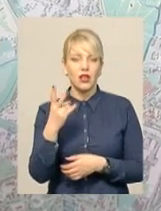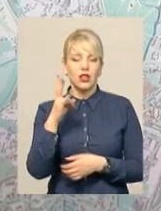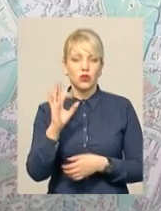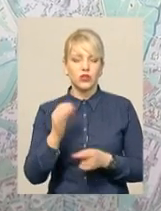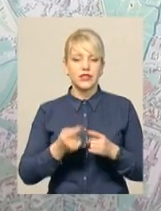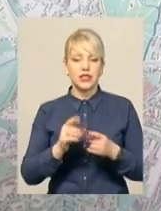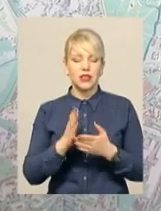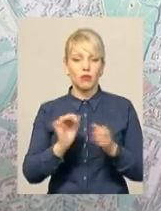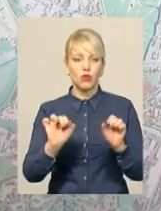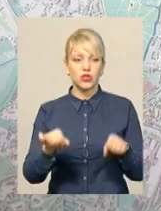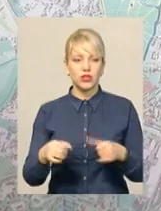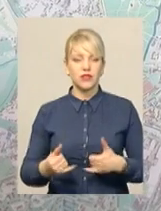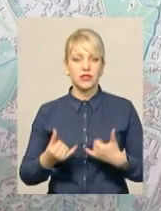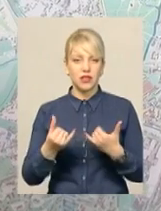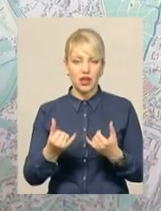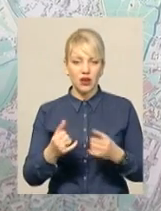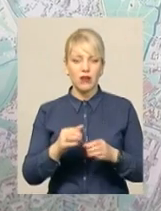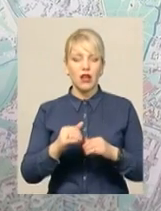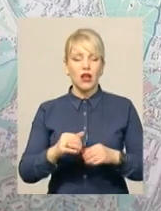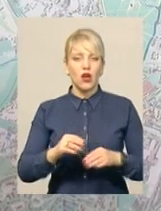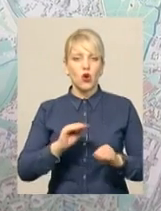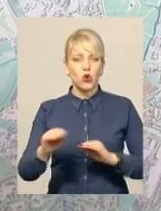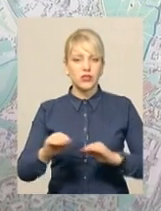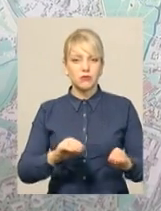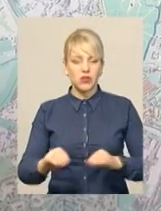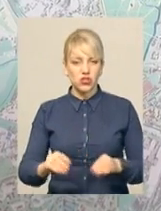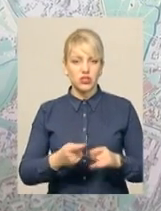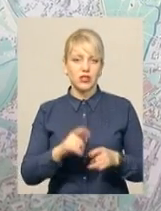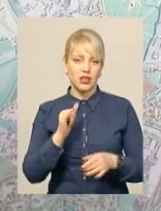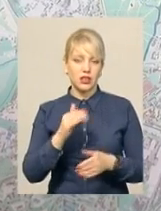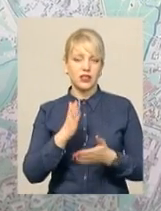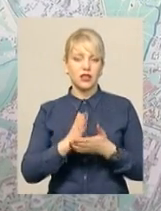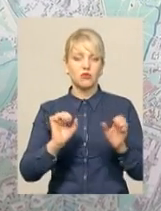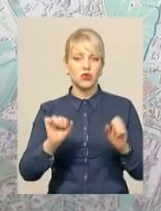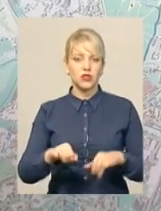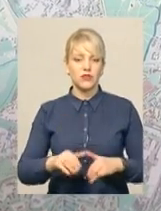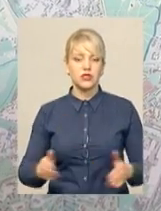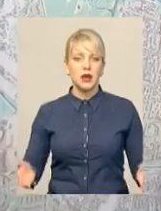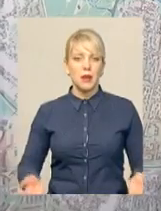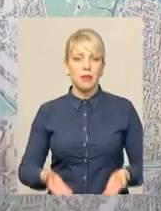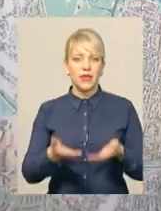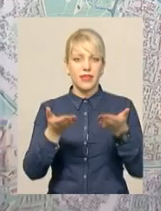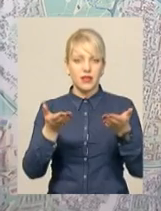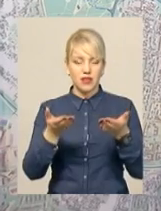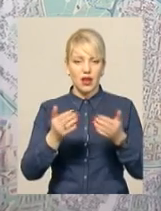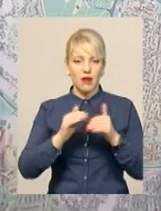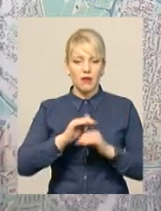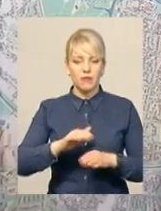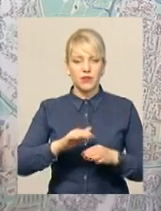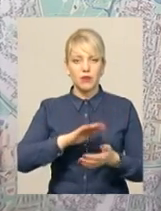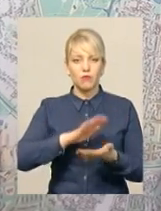це є можливість для розміщення. Крім цього, є можливість підняття полігону доверху. Я думаю, що